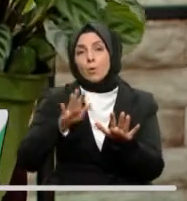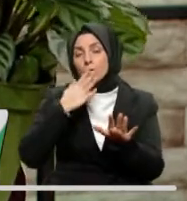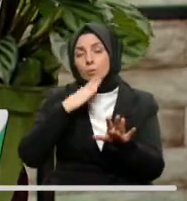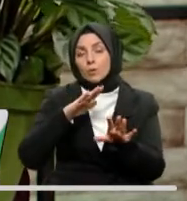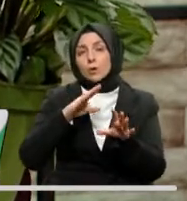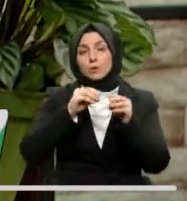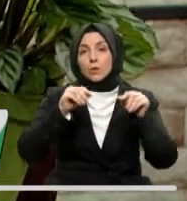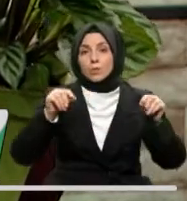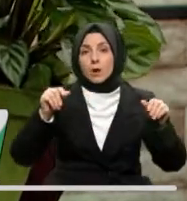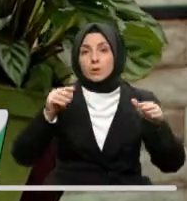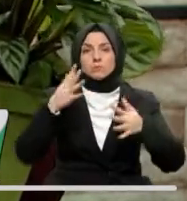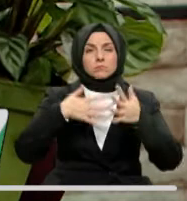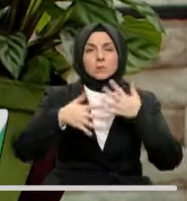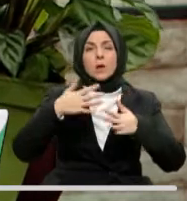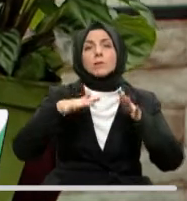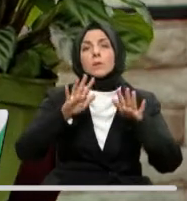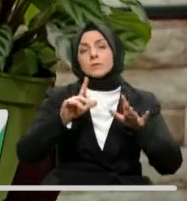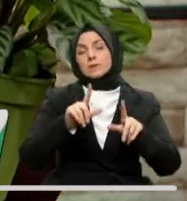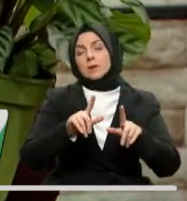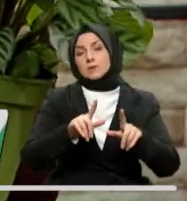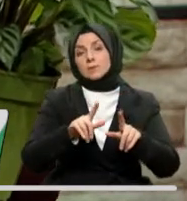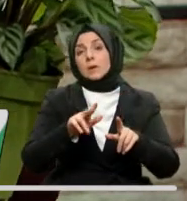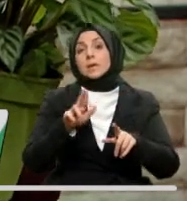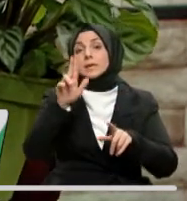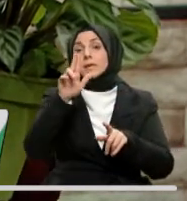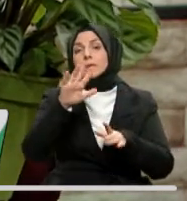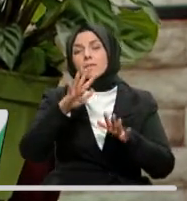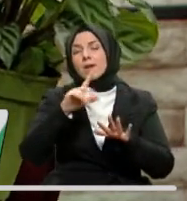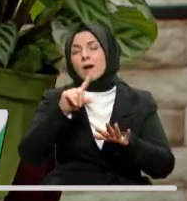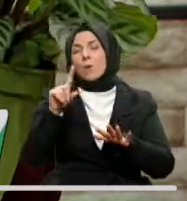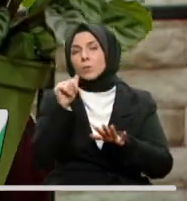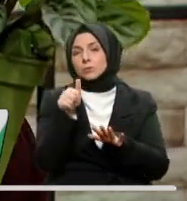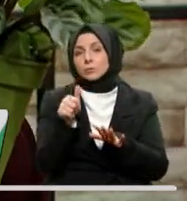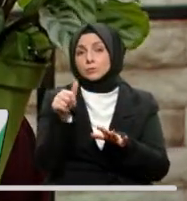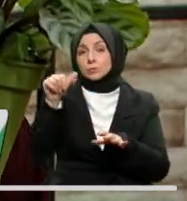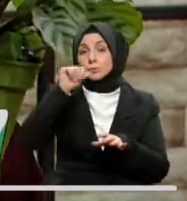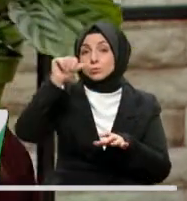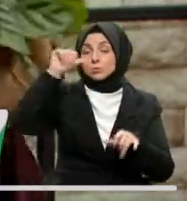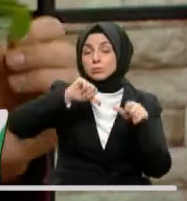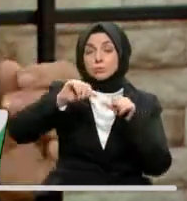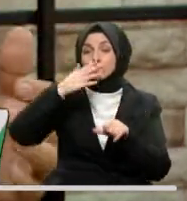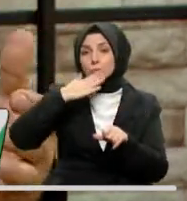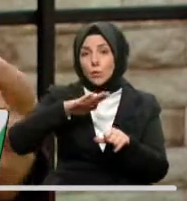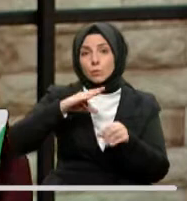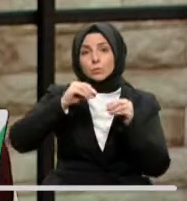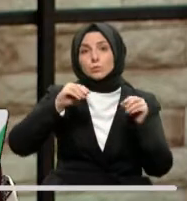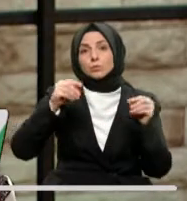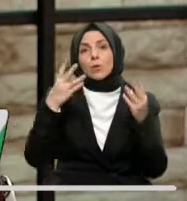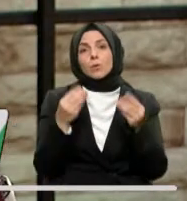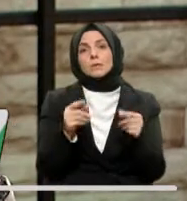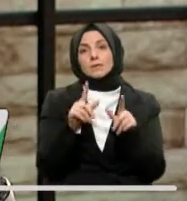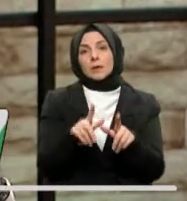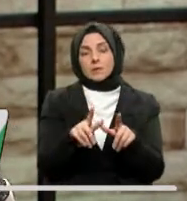dağılmaması için kuru olması gerekiyor Dolayısıyla en az 7-10 gün su alamayacaksınız kurulacak sonra diğer